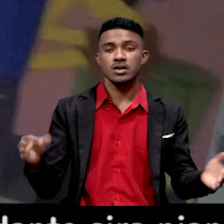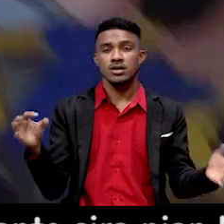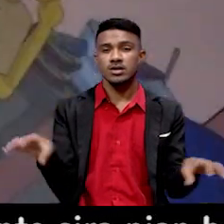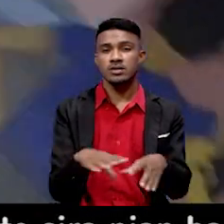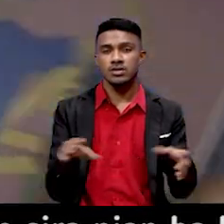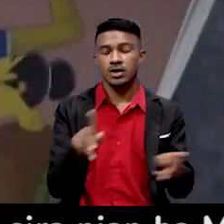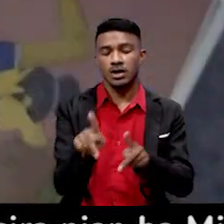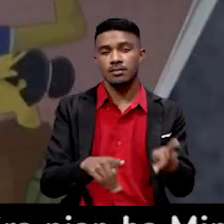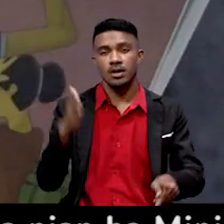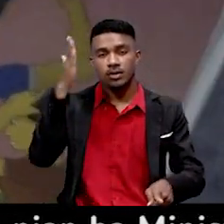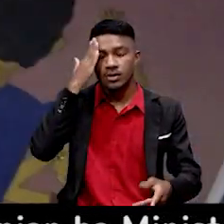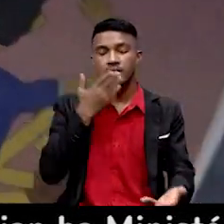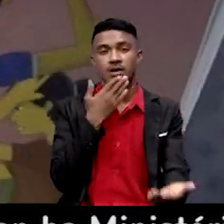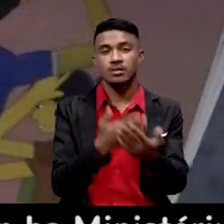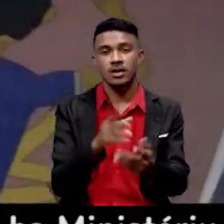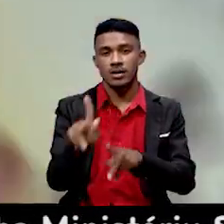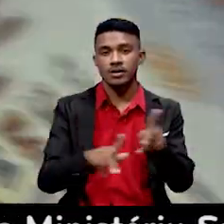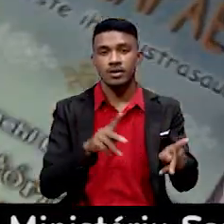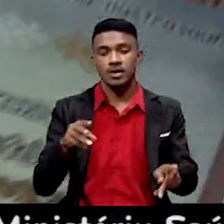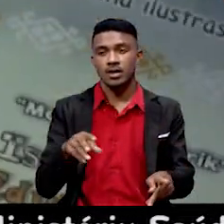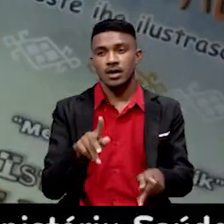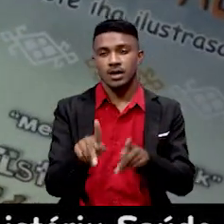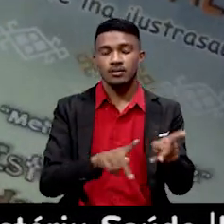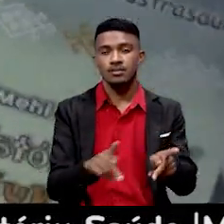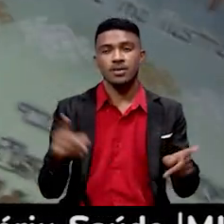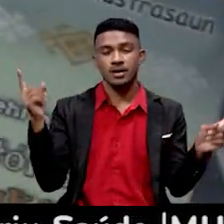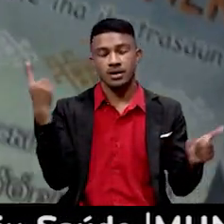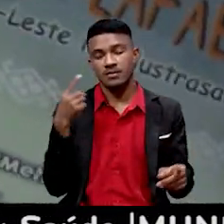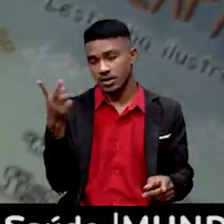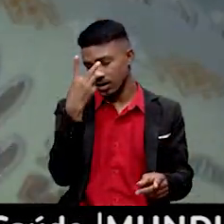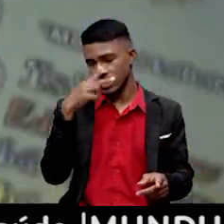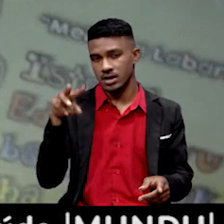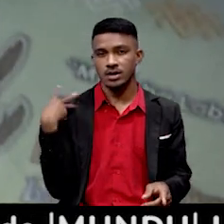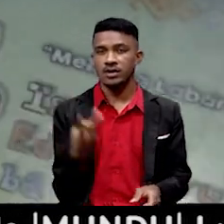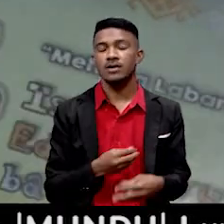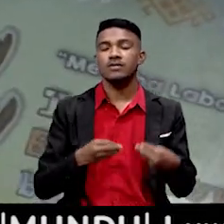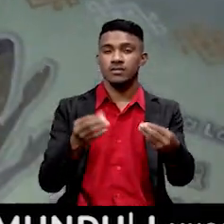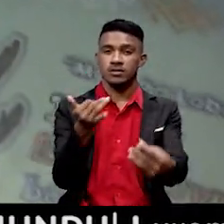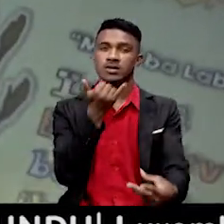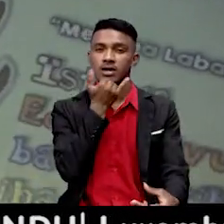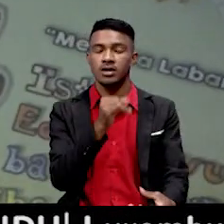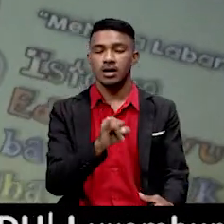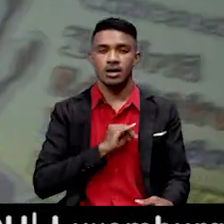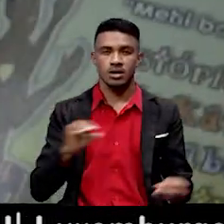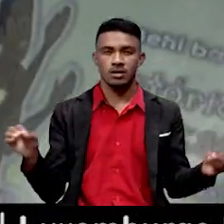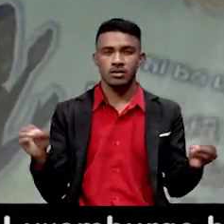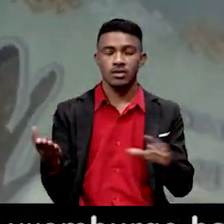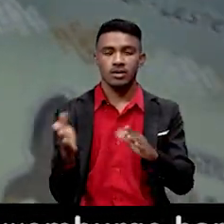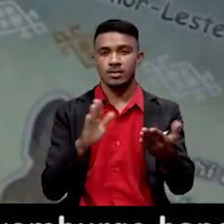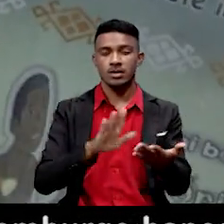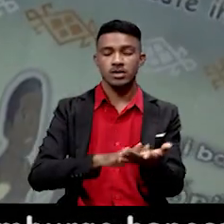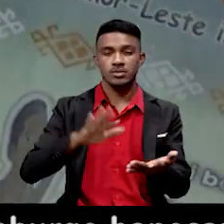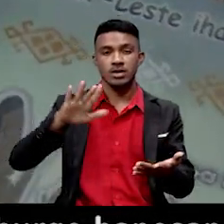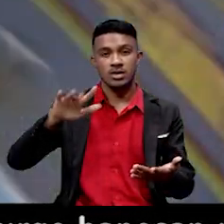ele não é dia que vai, é sempre a reta de plot, plot que ele é sempre a reta. Nebe, mas lá significa que a tua matéria no espírito é a tua